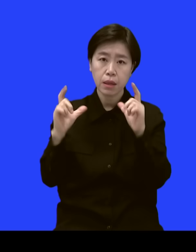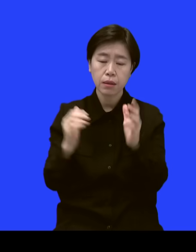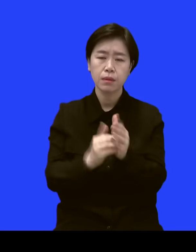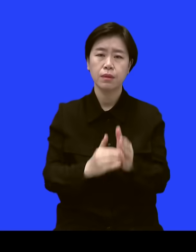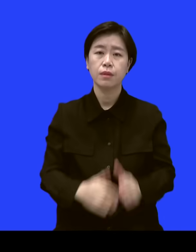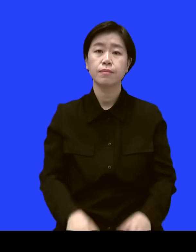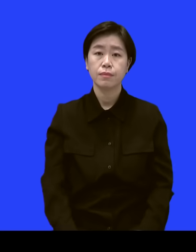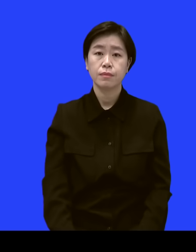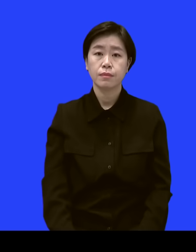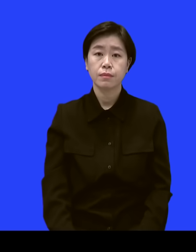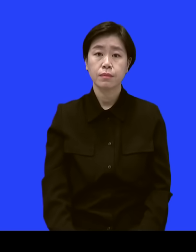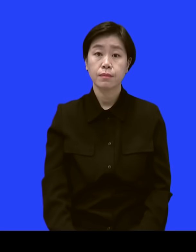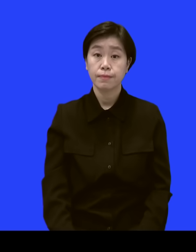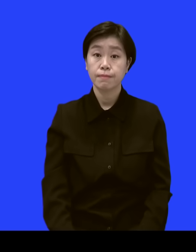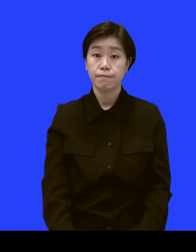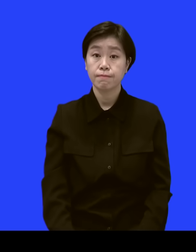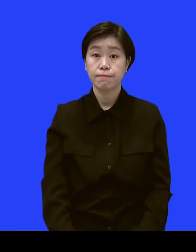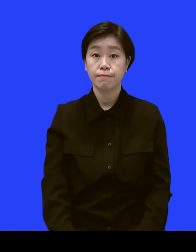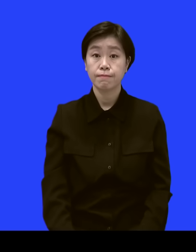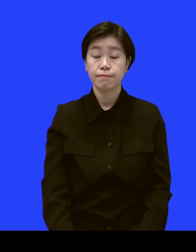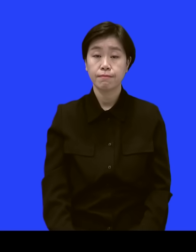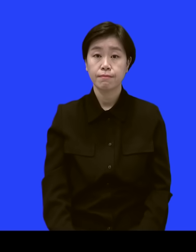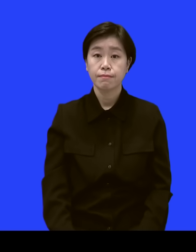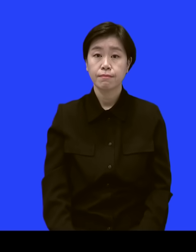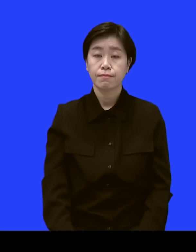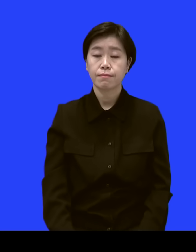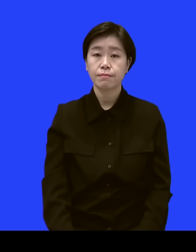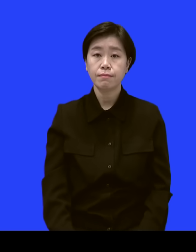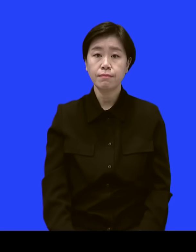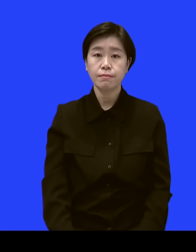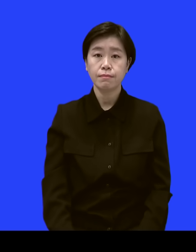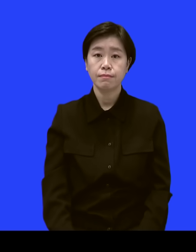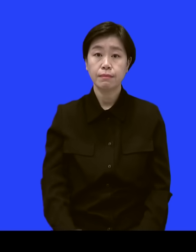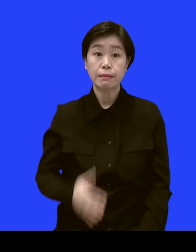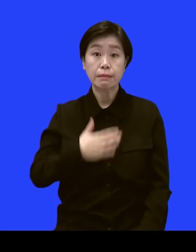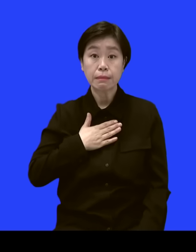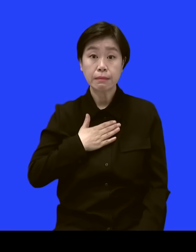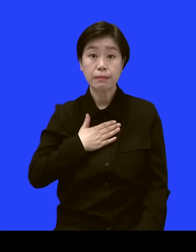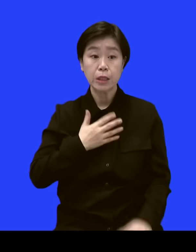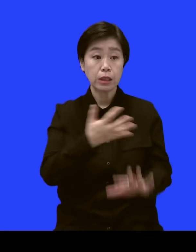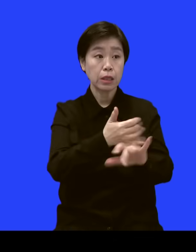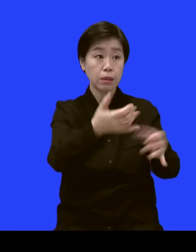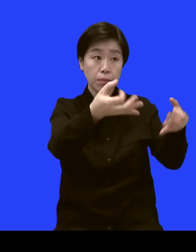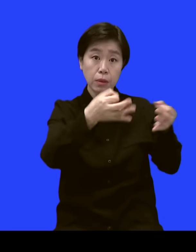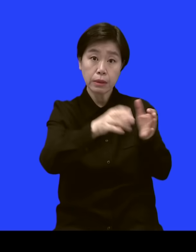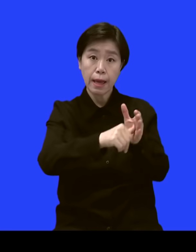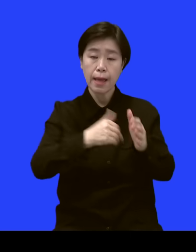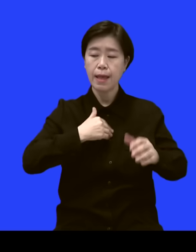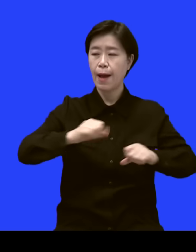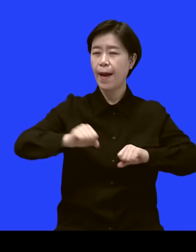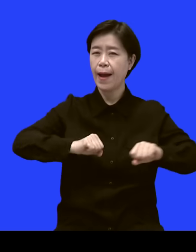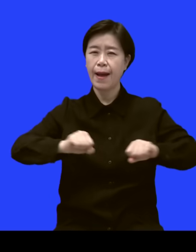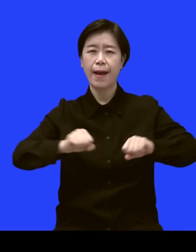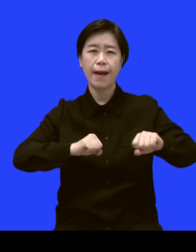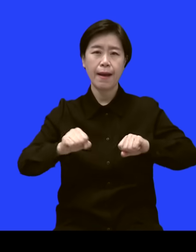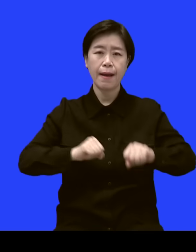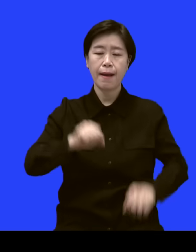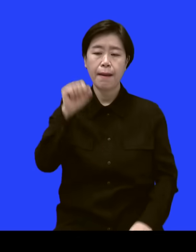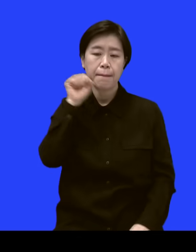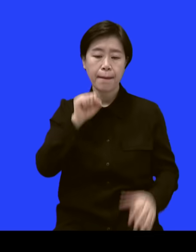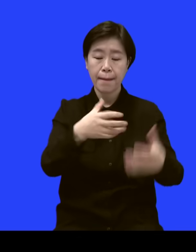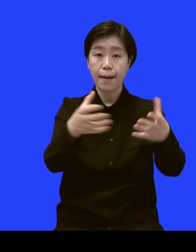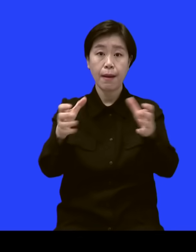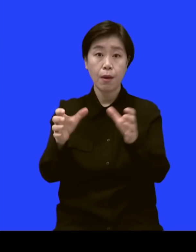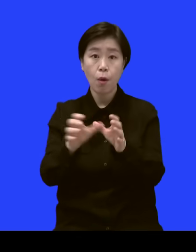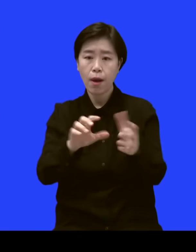활동적으로 뭐 본인은 좀 뭐 어떤 어두움들이 혼자 있을 때 있었겠지만 남들 보기에는 너무너무 활동도 잘하고 동아리 활동에